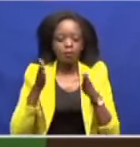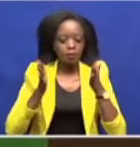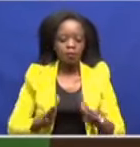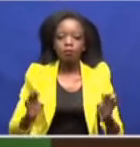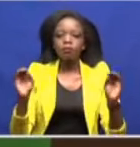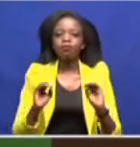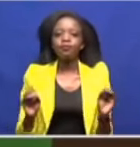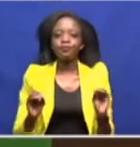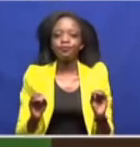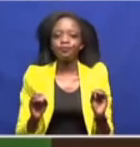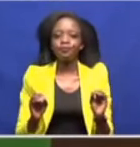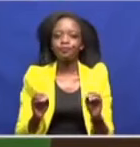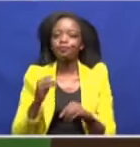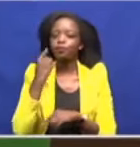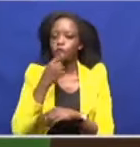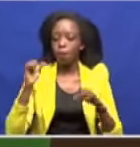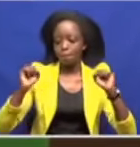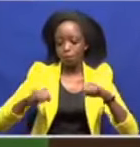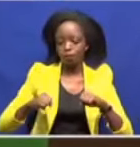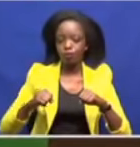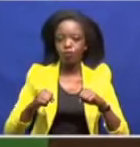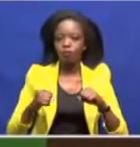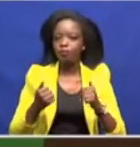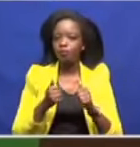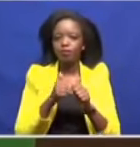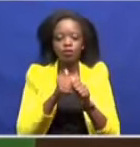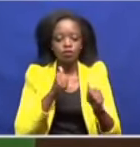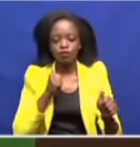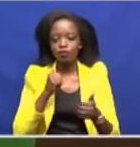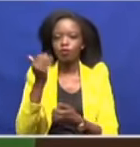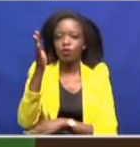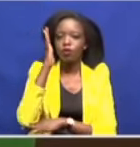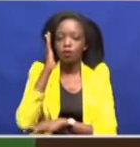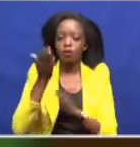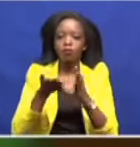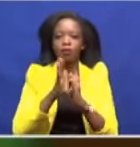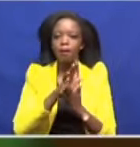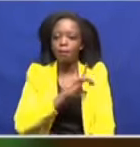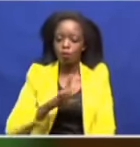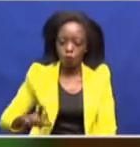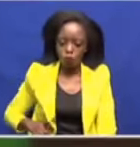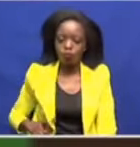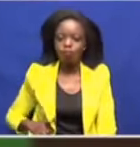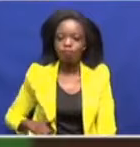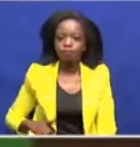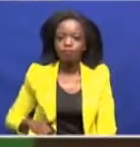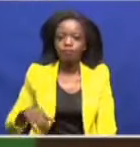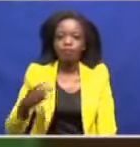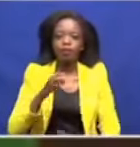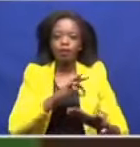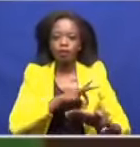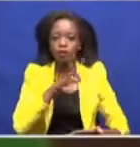yeyote yule anayeweza kumkiri Kristo kama Bwana na Roho wake Mwenyezi